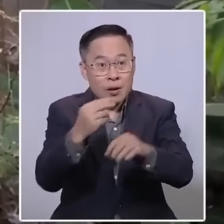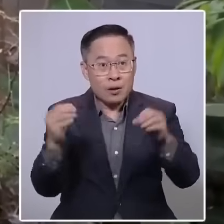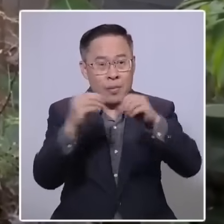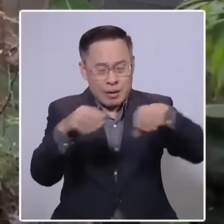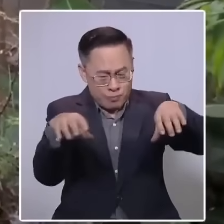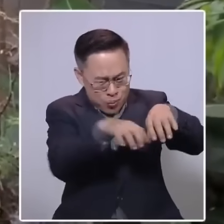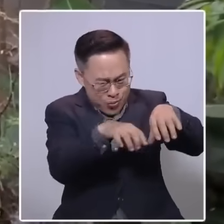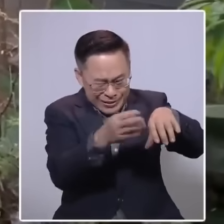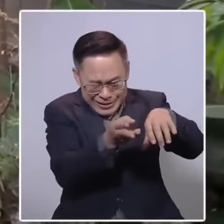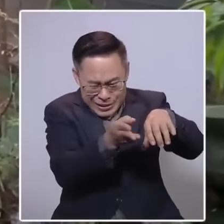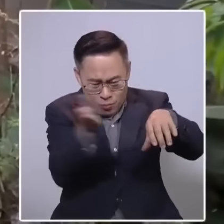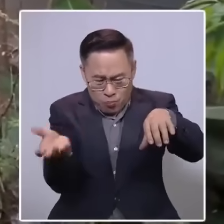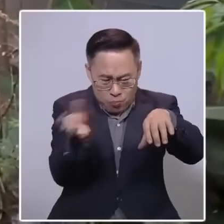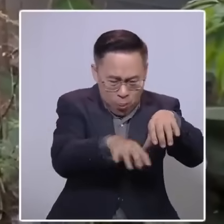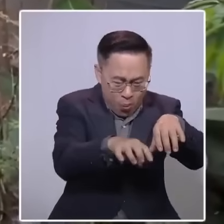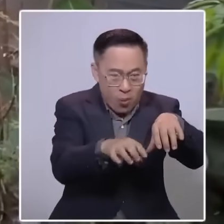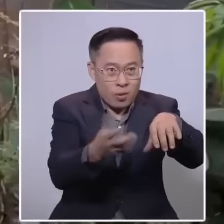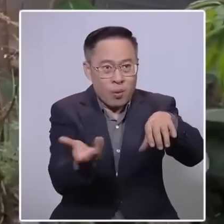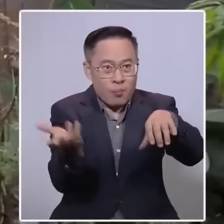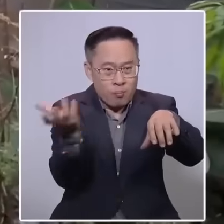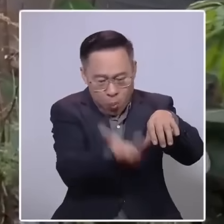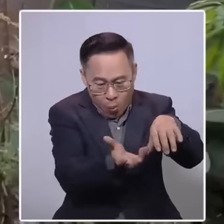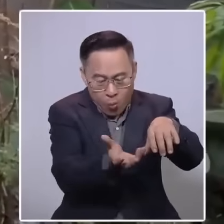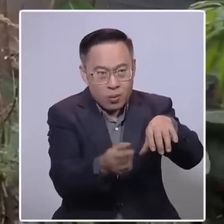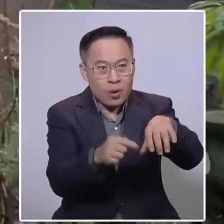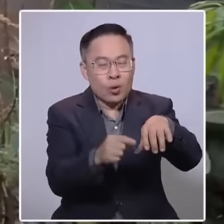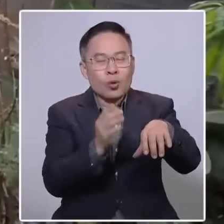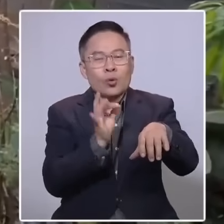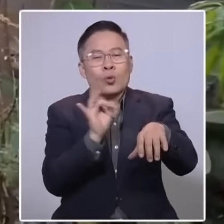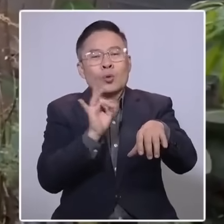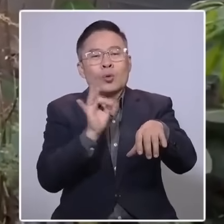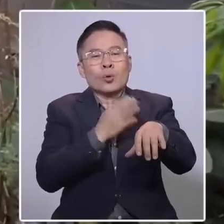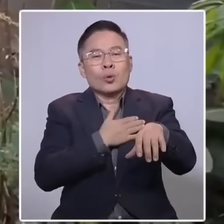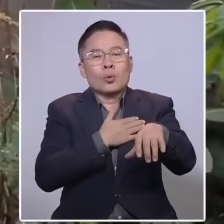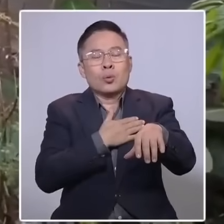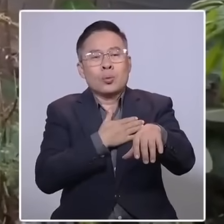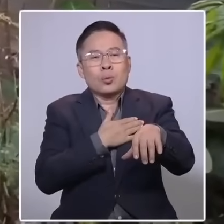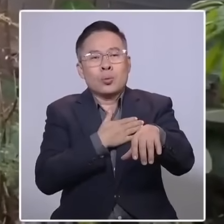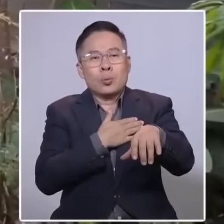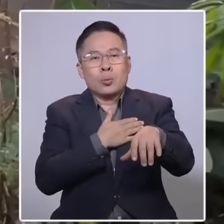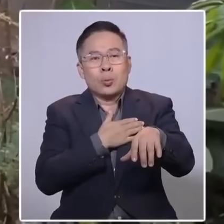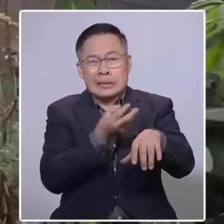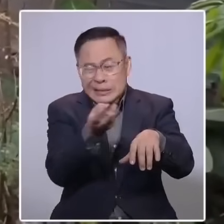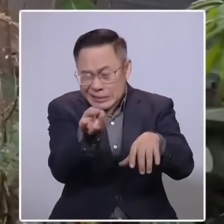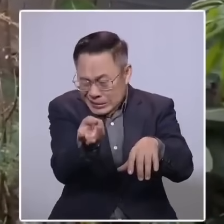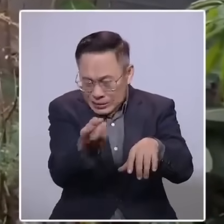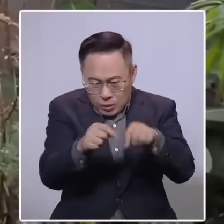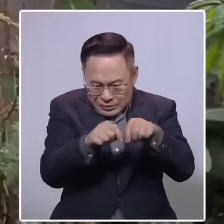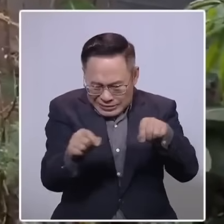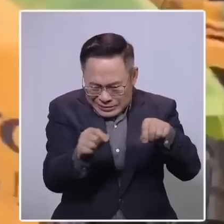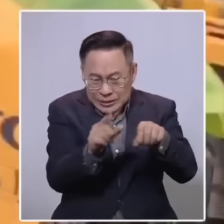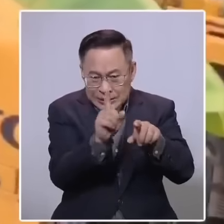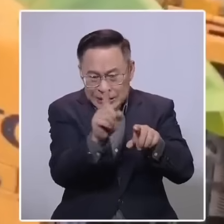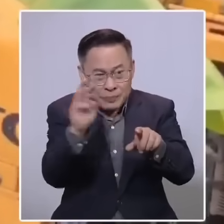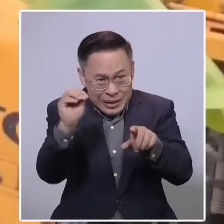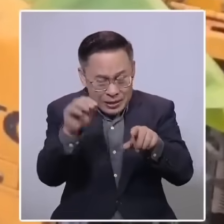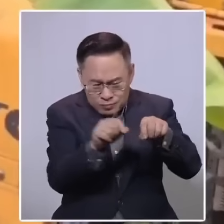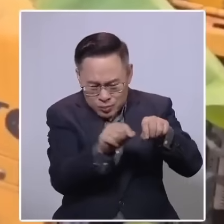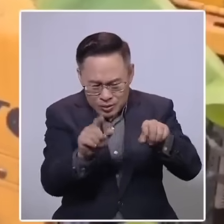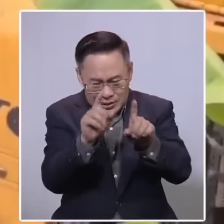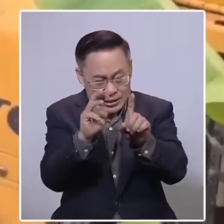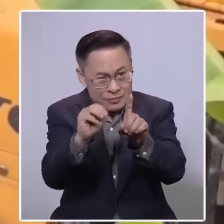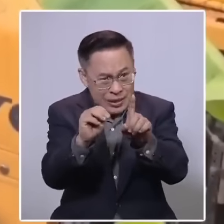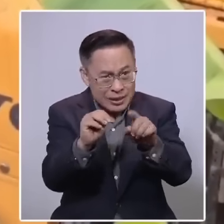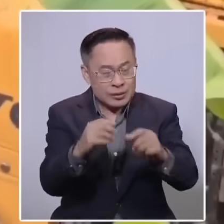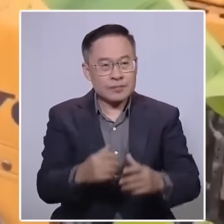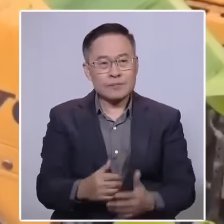ดเดียว 1เมตร ครับ ค่ะนั่งกินข้าวอยู่ในบ้านวันนี้จอดคาหน้าบ้านพี่เขาเลยนะคะก็ต้องมี